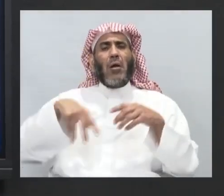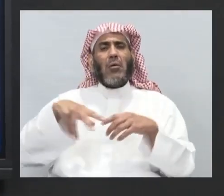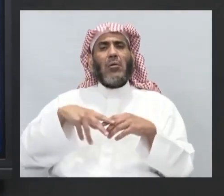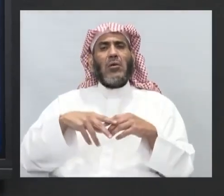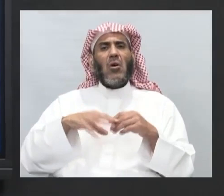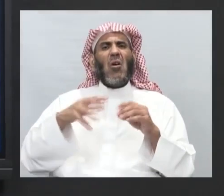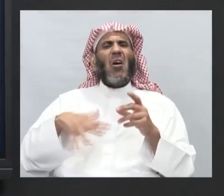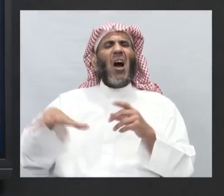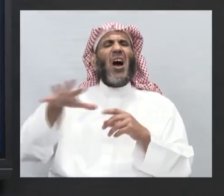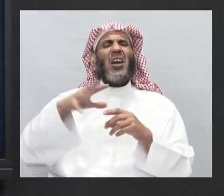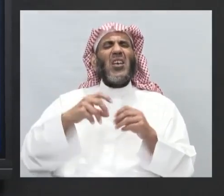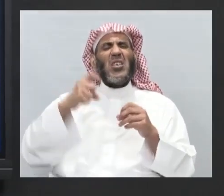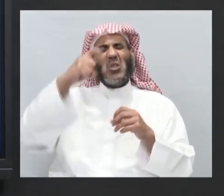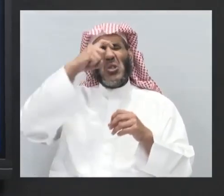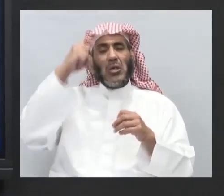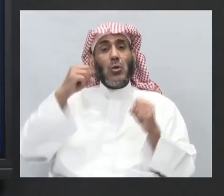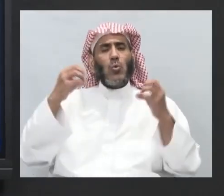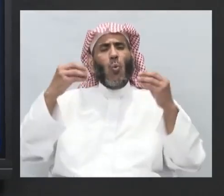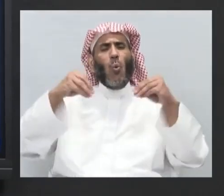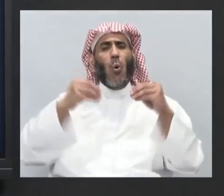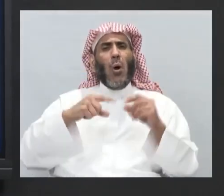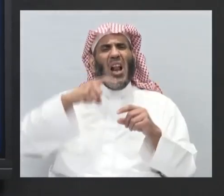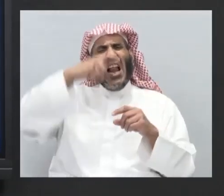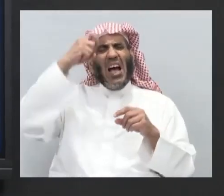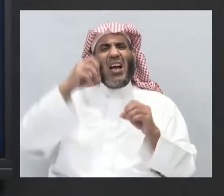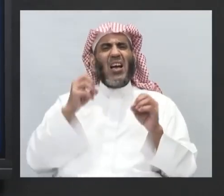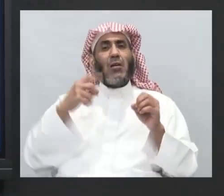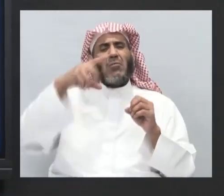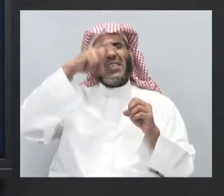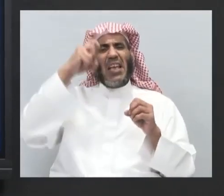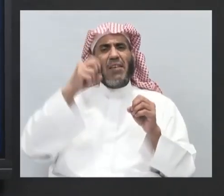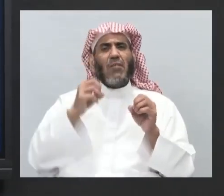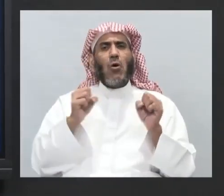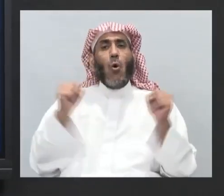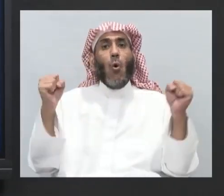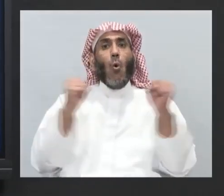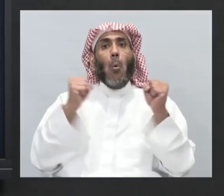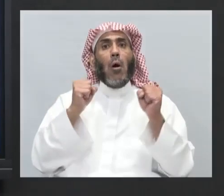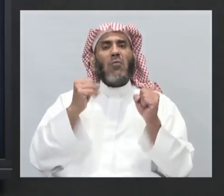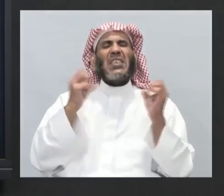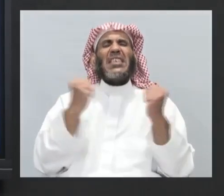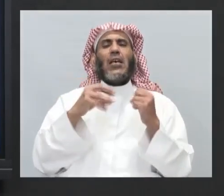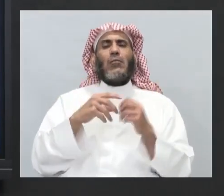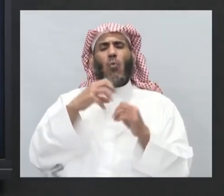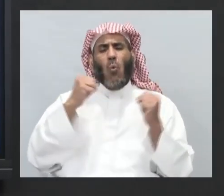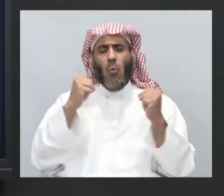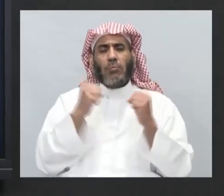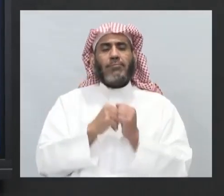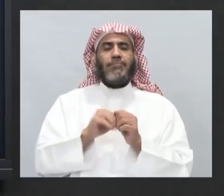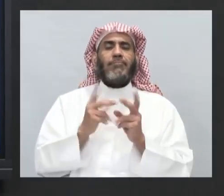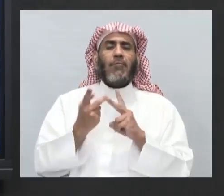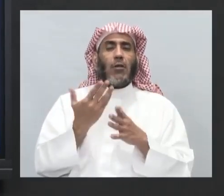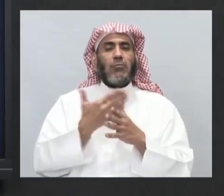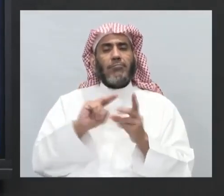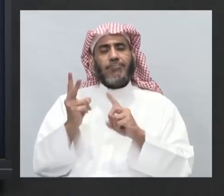قاري شديد الحراره في الصيف شديد البروده في الشتاء هذه كما يقال التعليل السبب والنتيجه